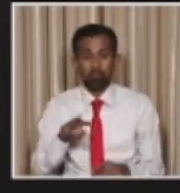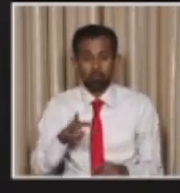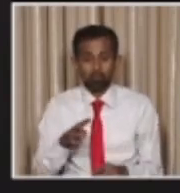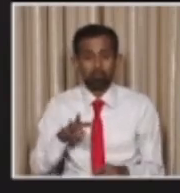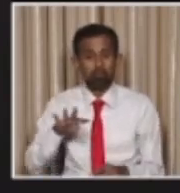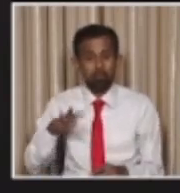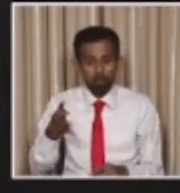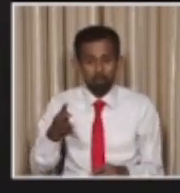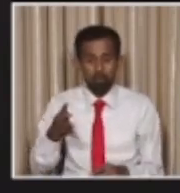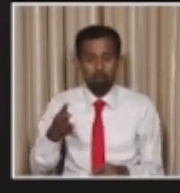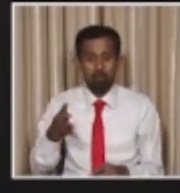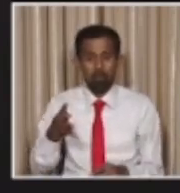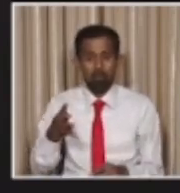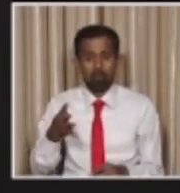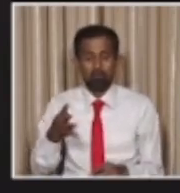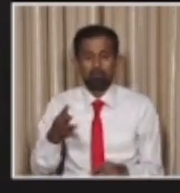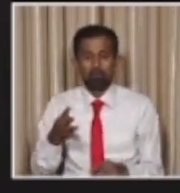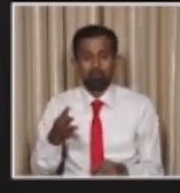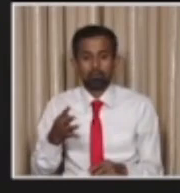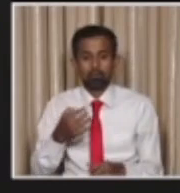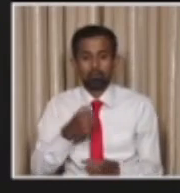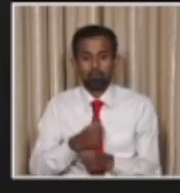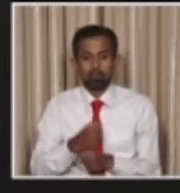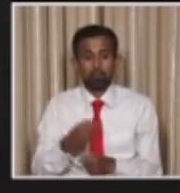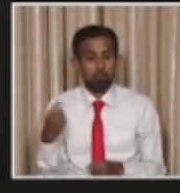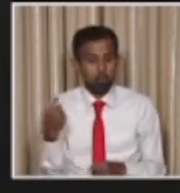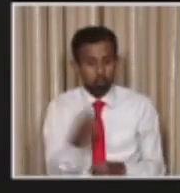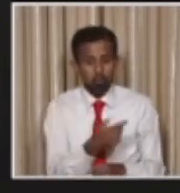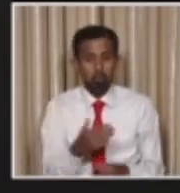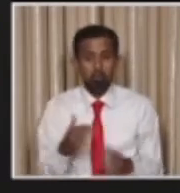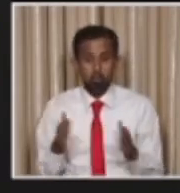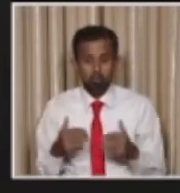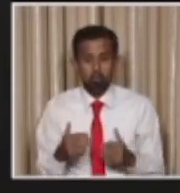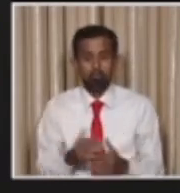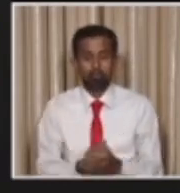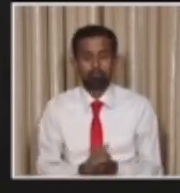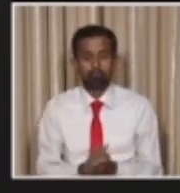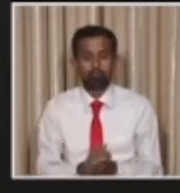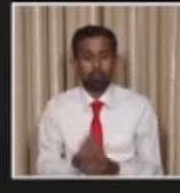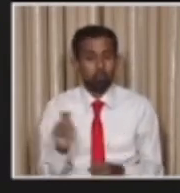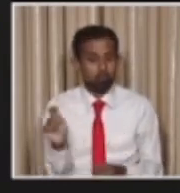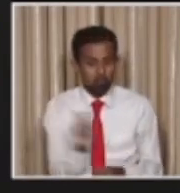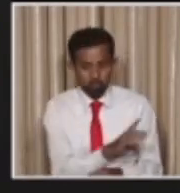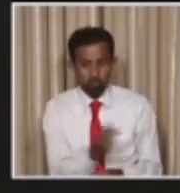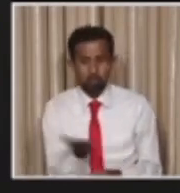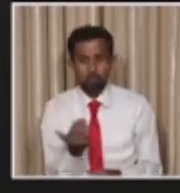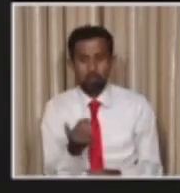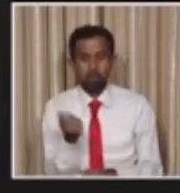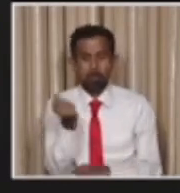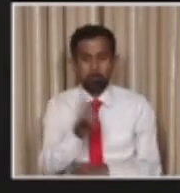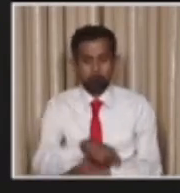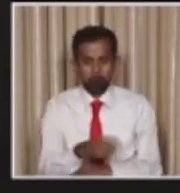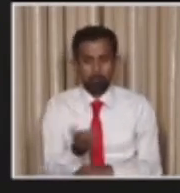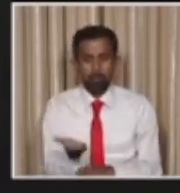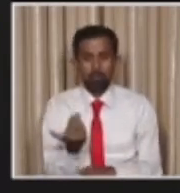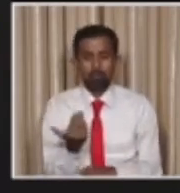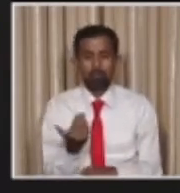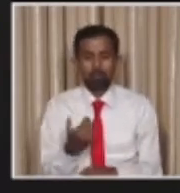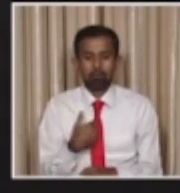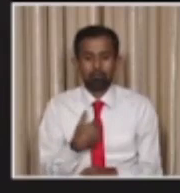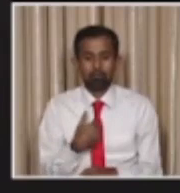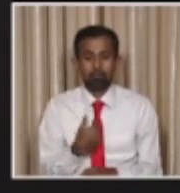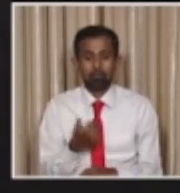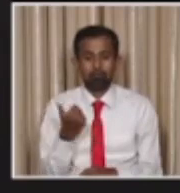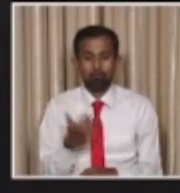400 අද ආණ්ඩුවට ගෙවන්න තියෙනවා. ඉතින් ඒ නිසා මේවා අය කරගන්න අවශ්‍ය වැඩපිළිවෙලකට යන්න එක තමයි